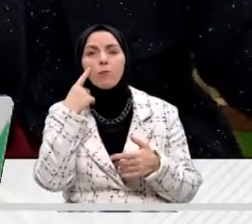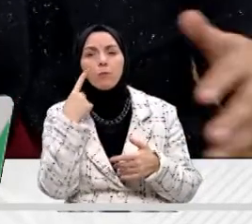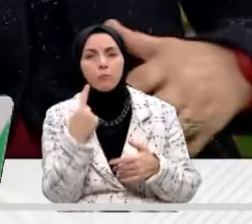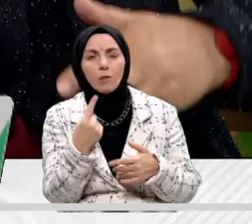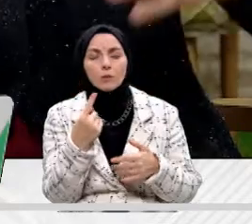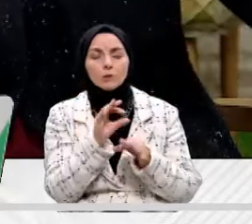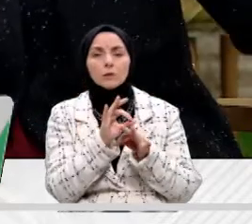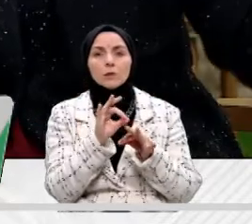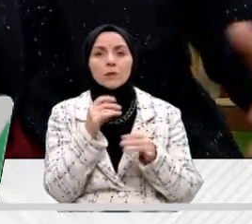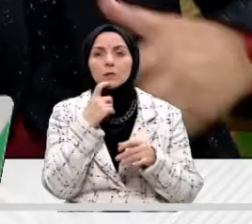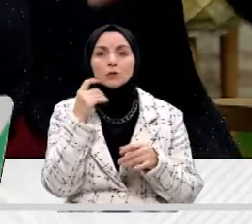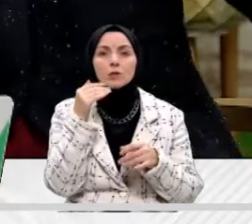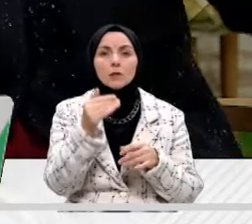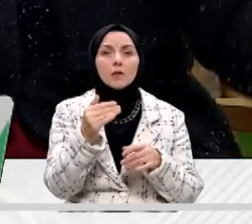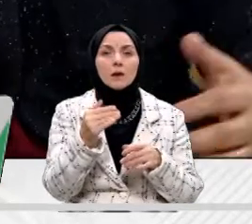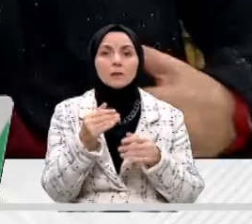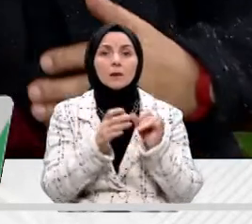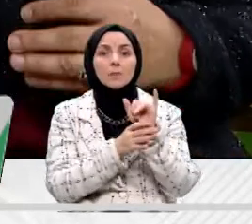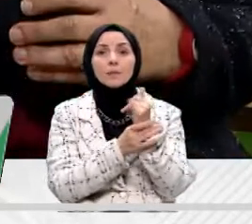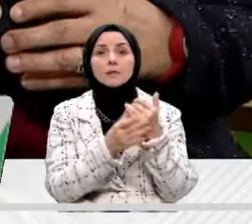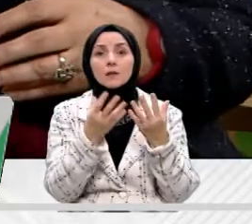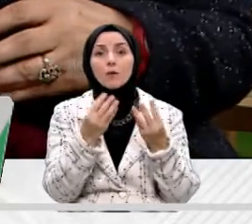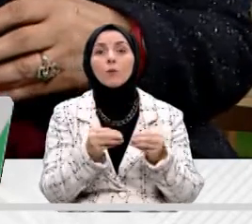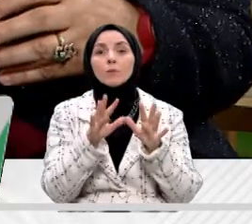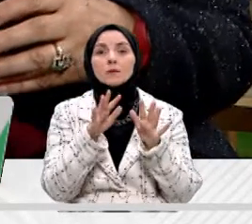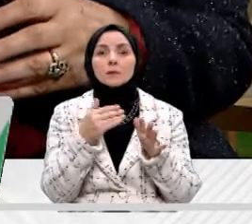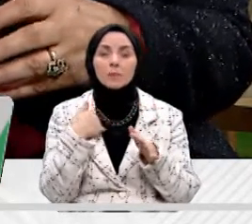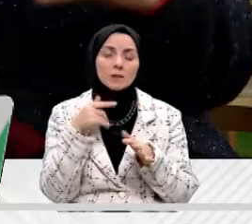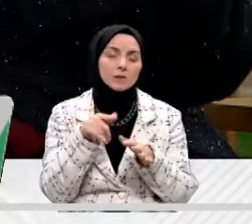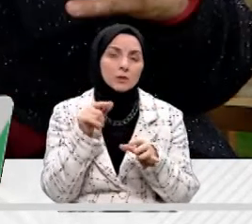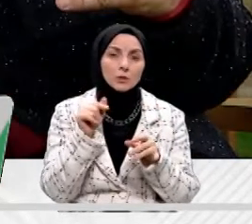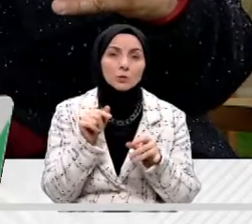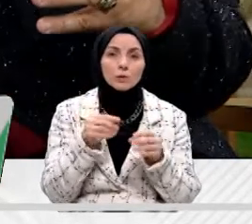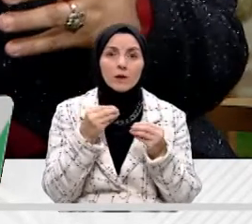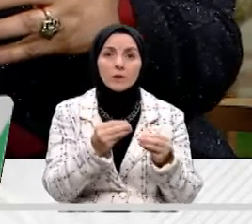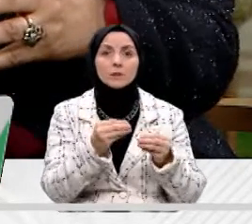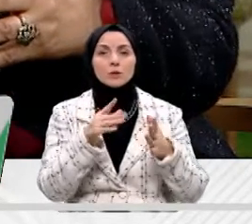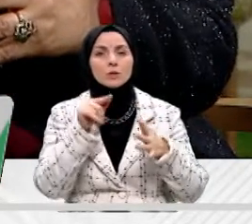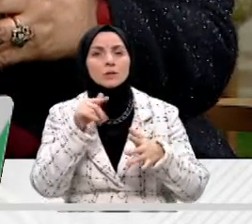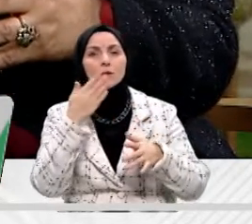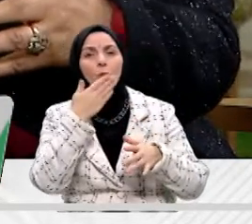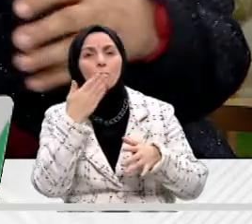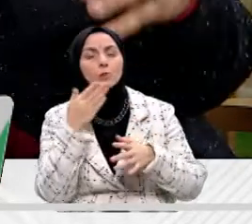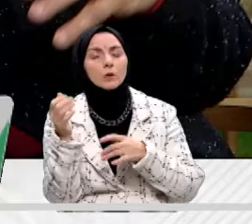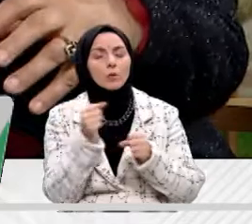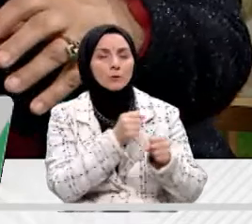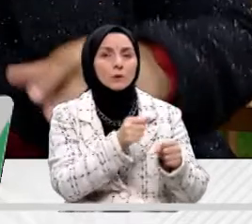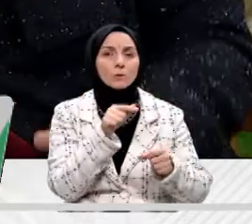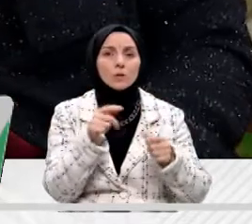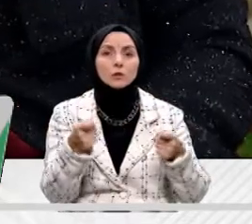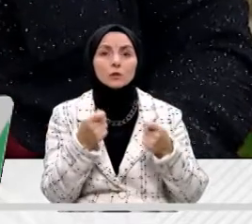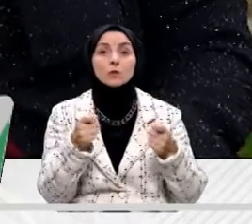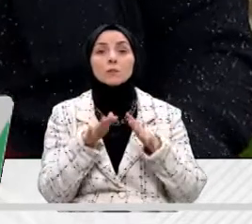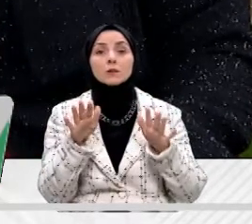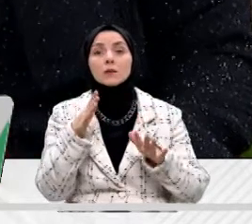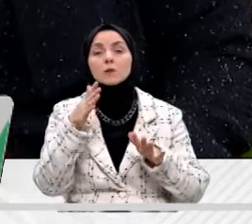hiçbir şey kazanamazsın bak hiçbir sana bir şey yok biz sana şunu verdik biz buna verdik lüzumsuz çocuğun beyninde kabanın dışında ne varsa doldurabiliyoruz